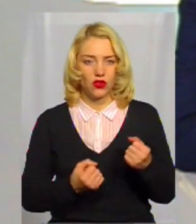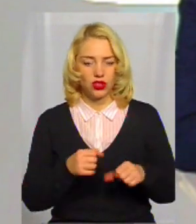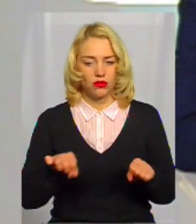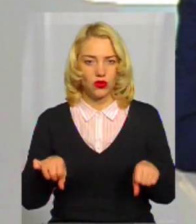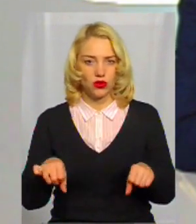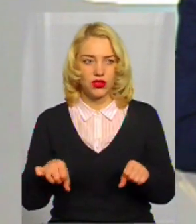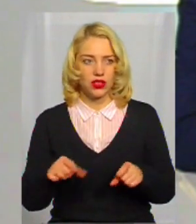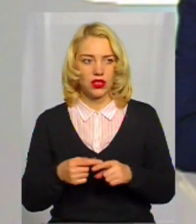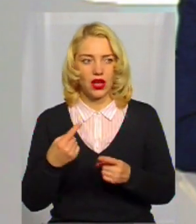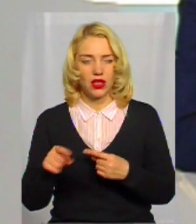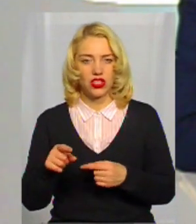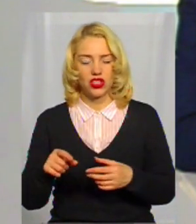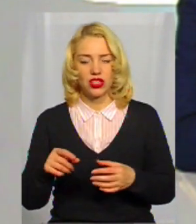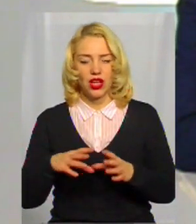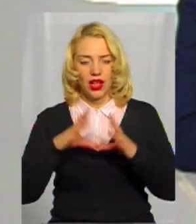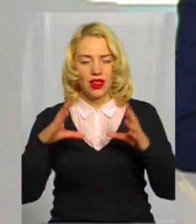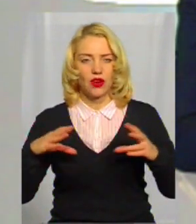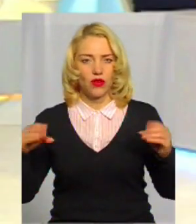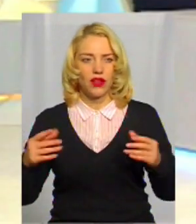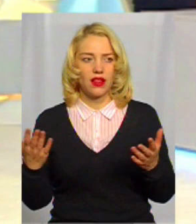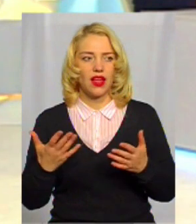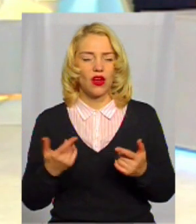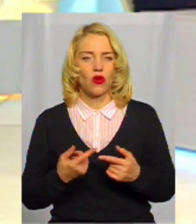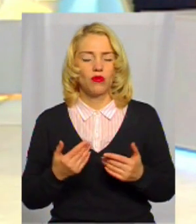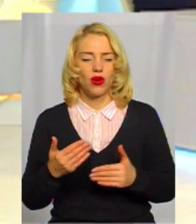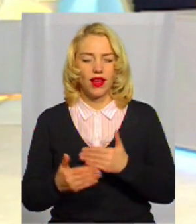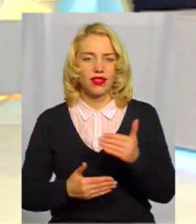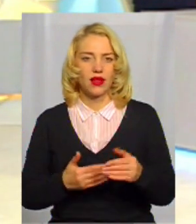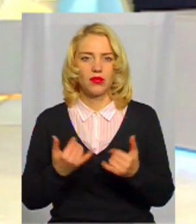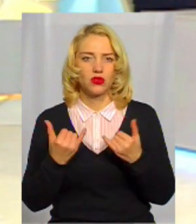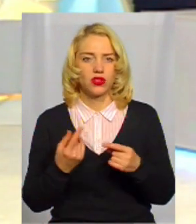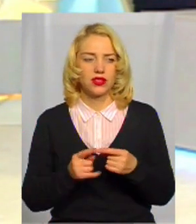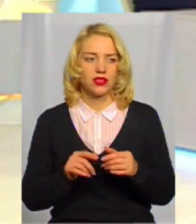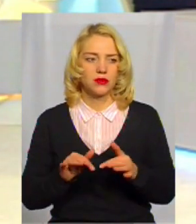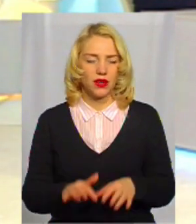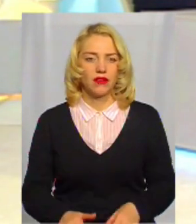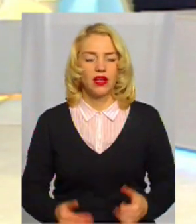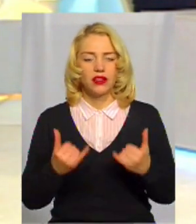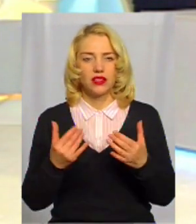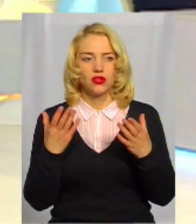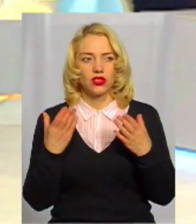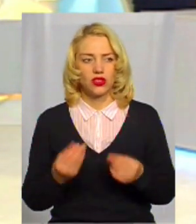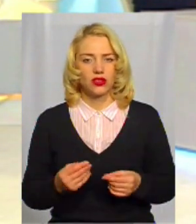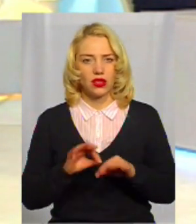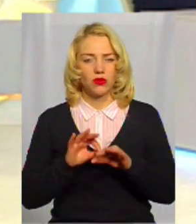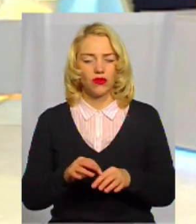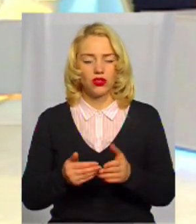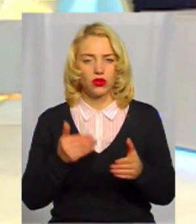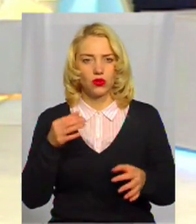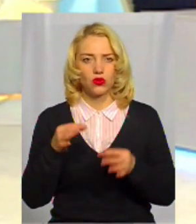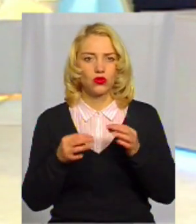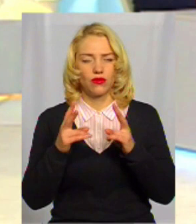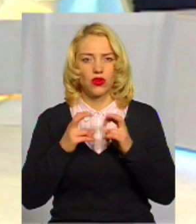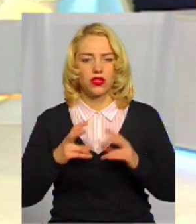мотоцикла, інший легковика. На якому етапі сьогодні справи? На сьогоднішній день проводиться досудове